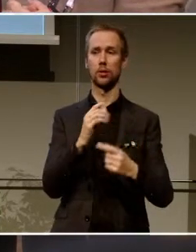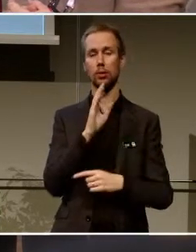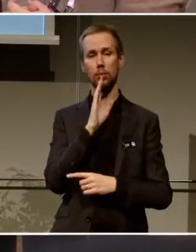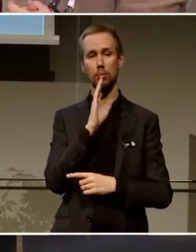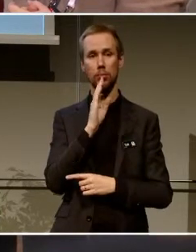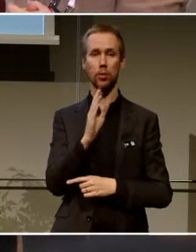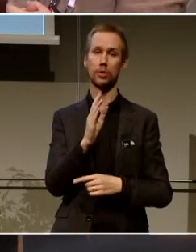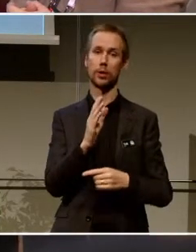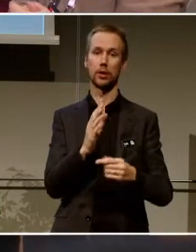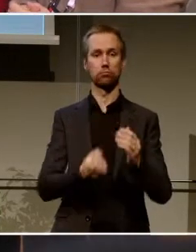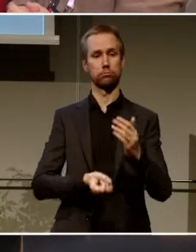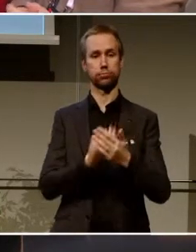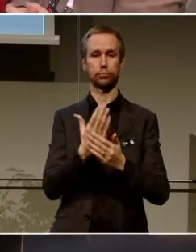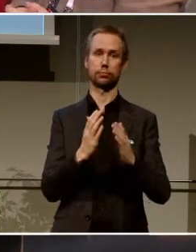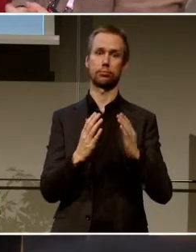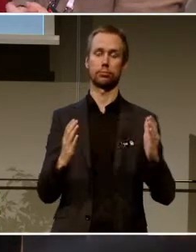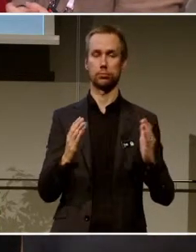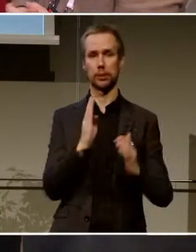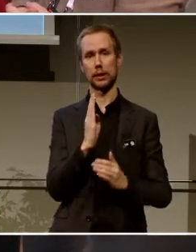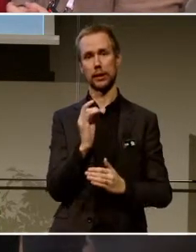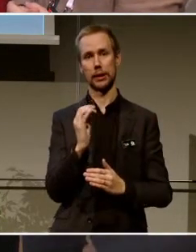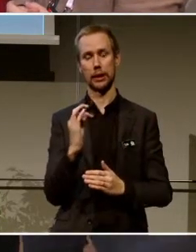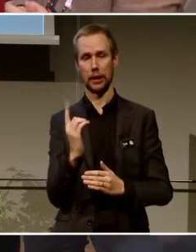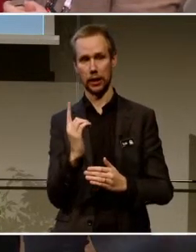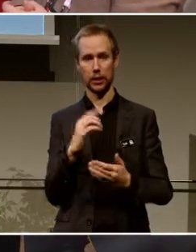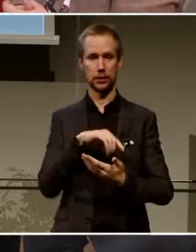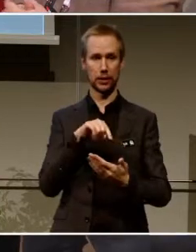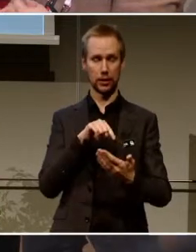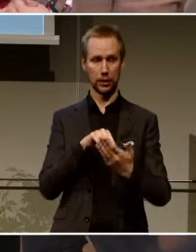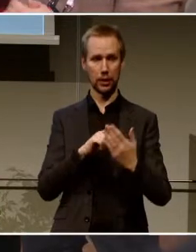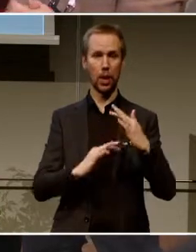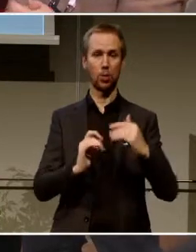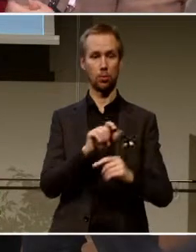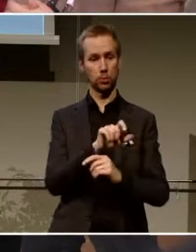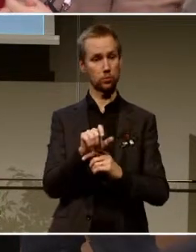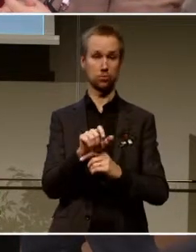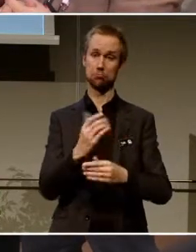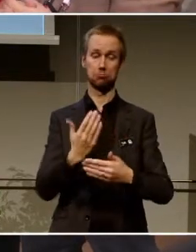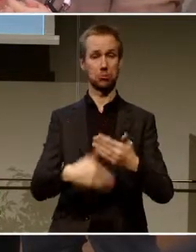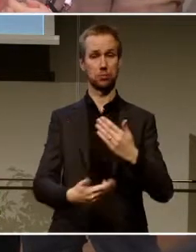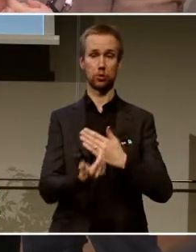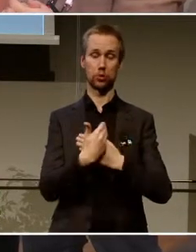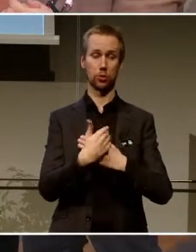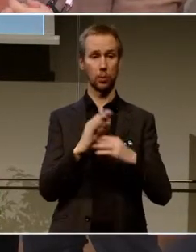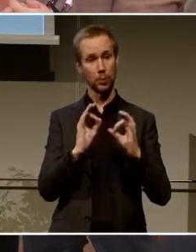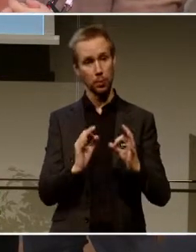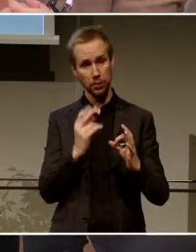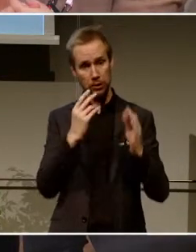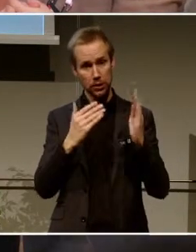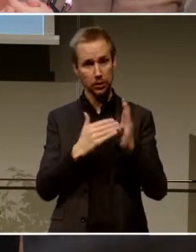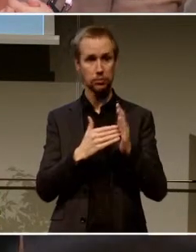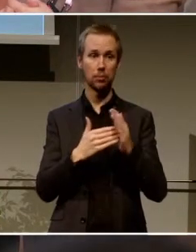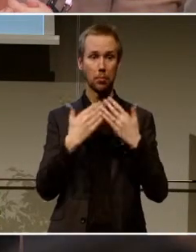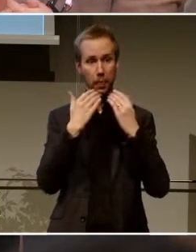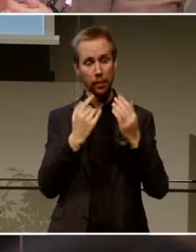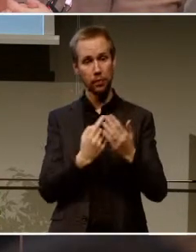stort digidelcenter egentligen, utan det handlar ju väldigt mycket om och de som redan kommer. Hur kan vi göra det bättre för dem och sen ge det ringa på vattnet?